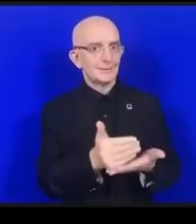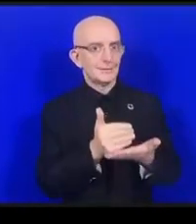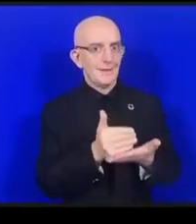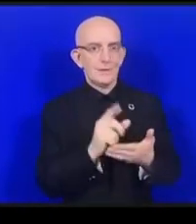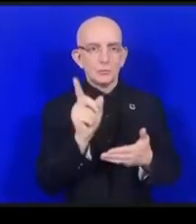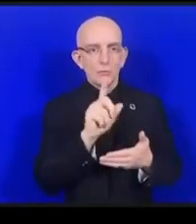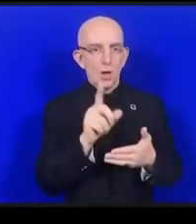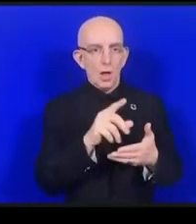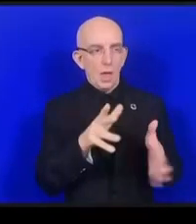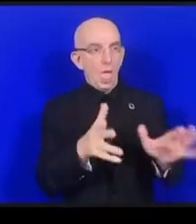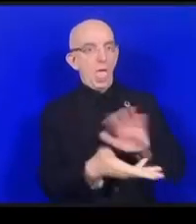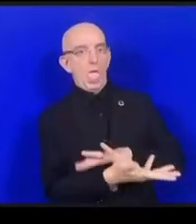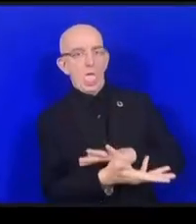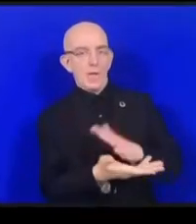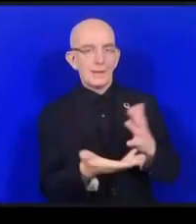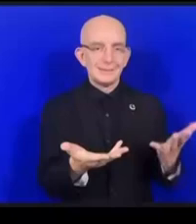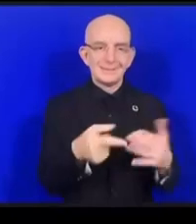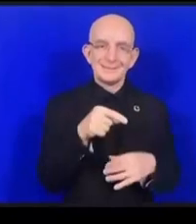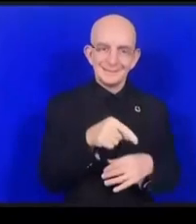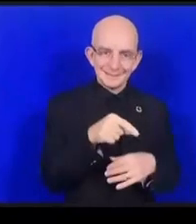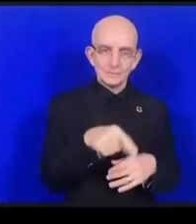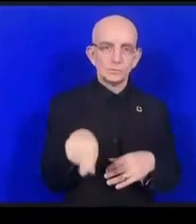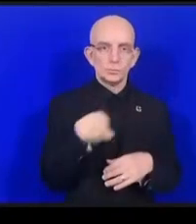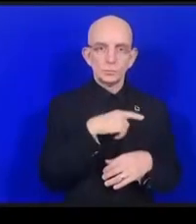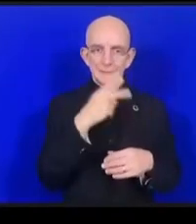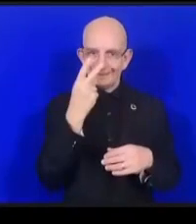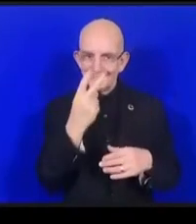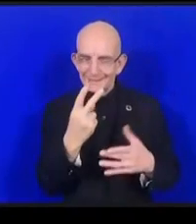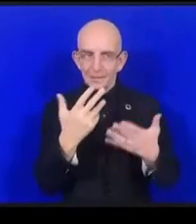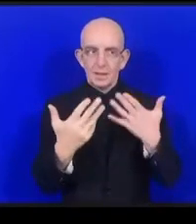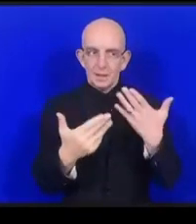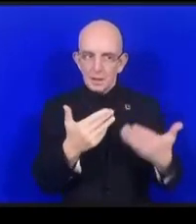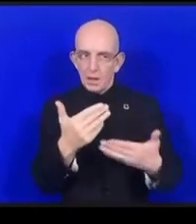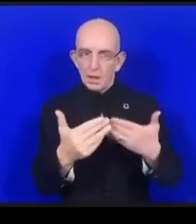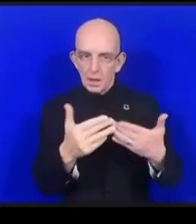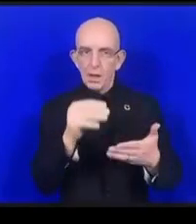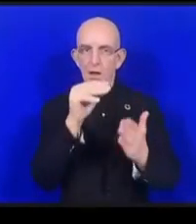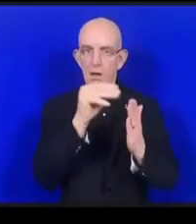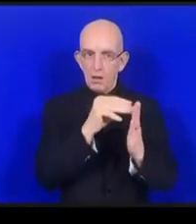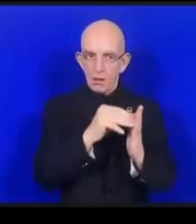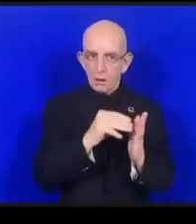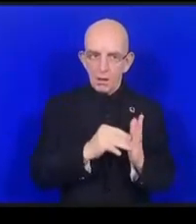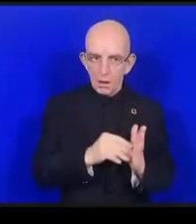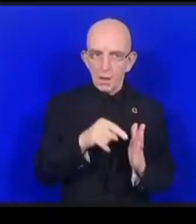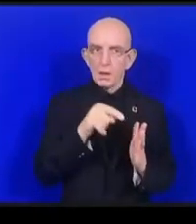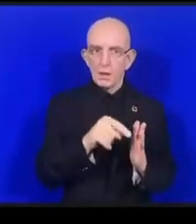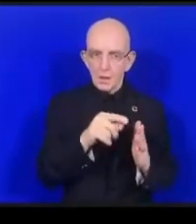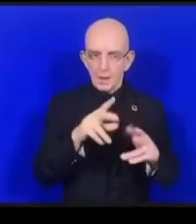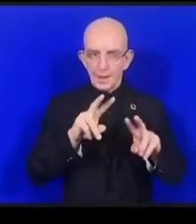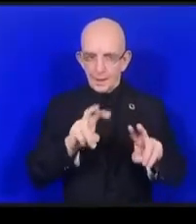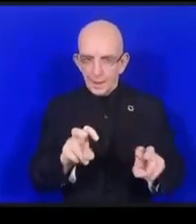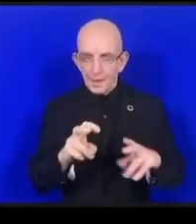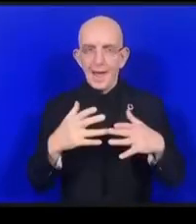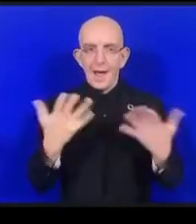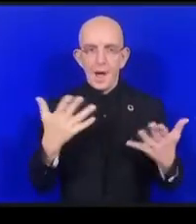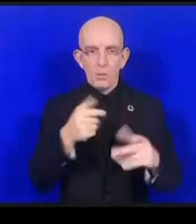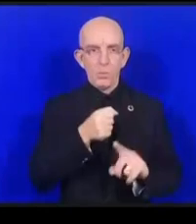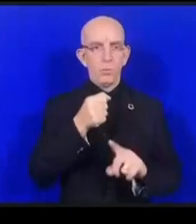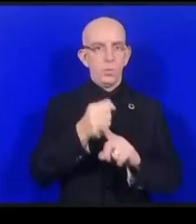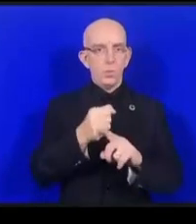и далее мы рассматривали анализ влияния интернета вещей на то как мы можем